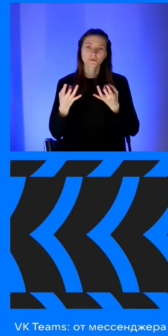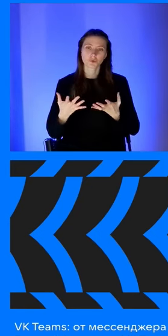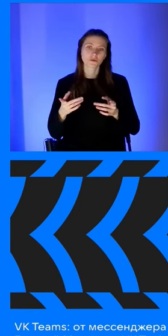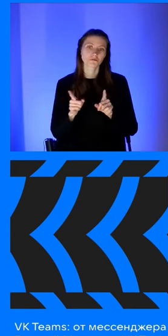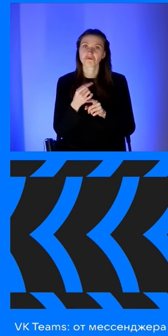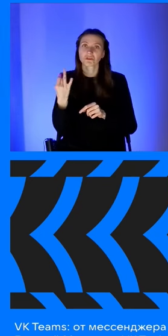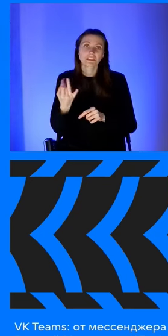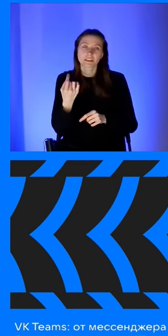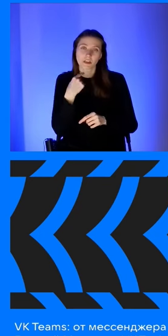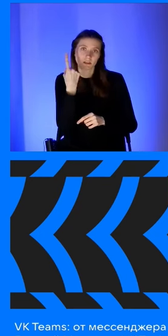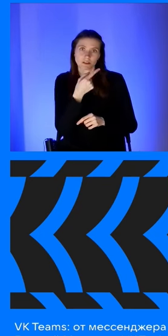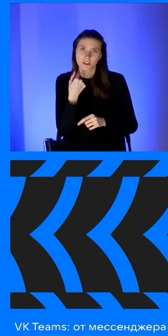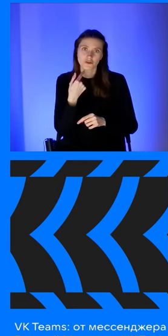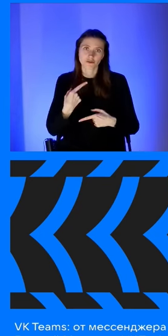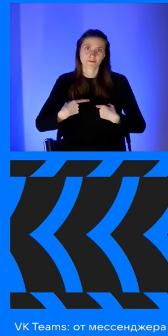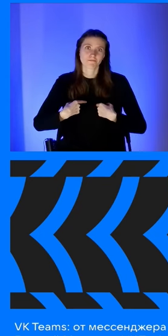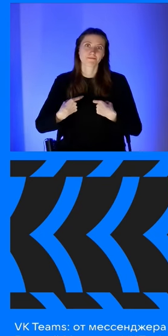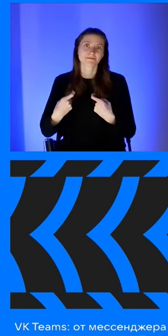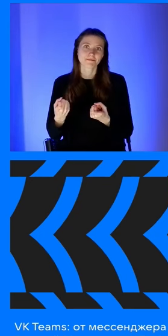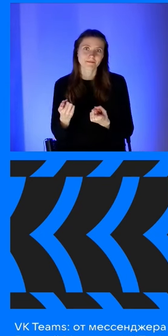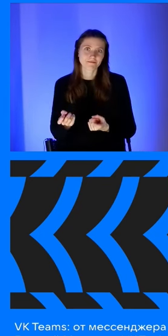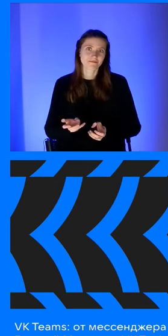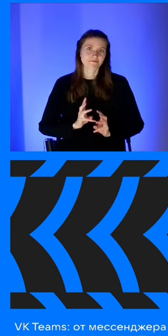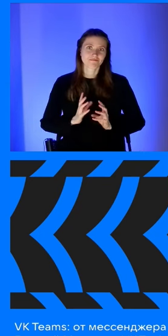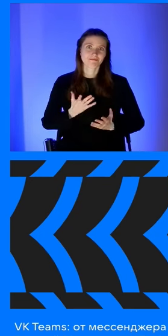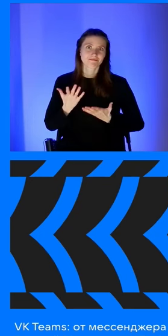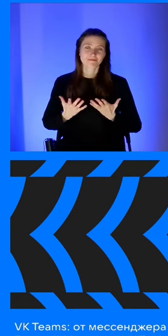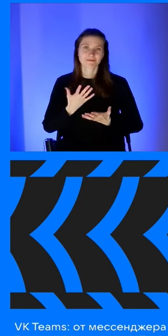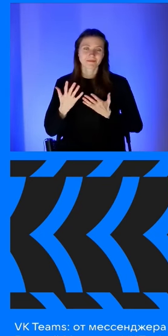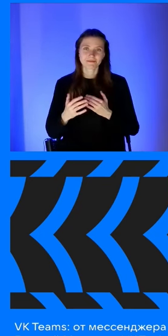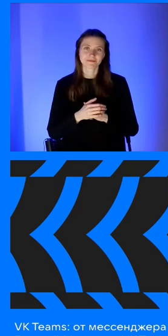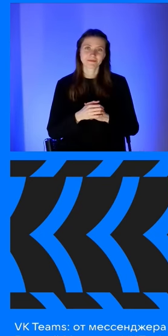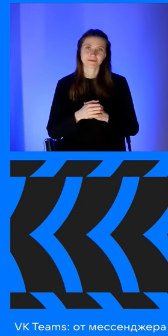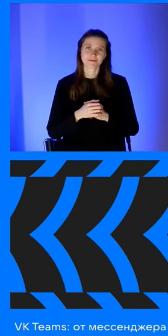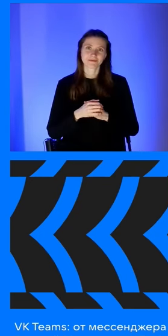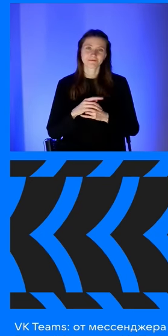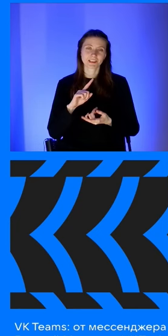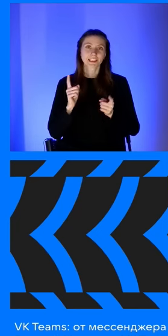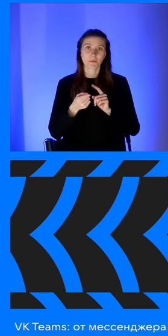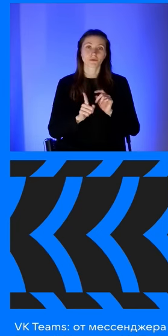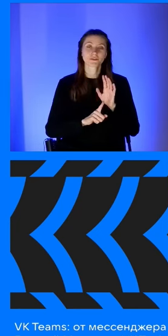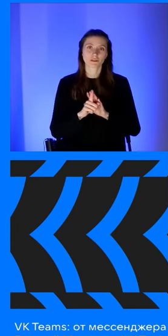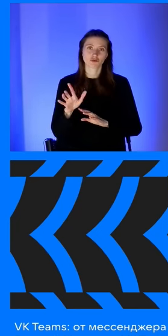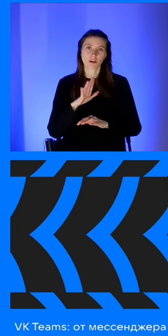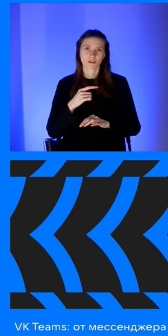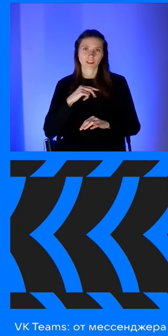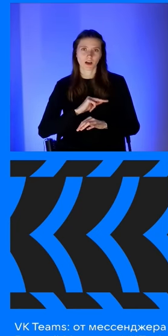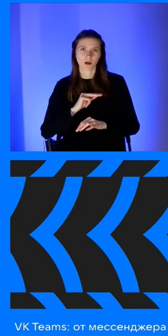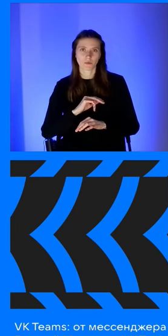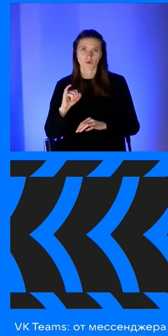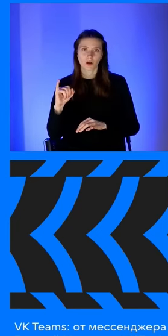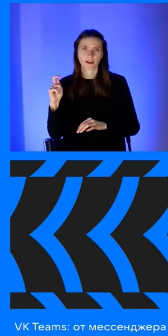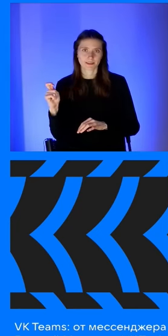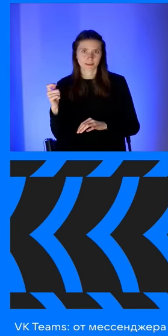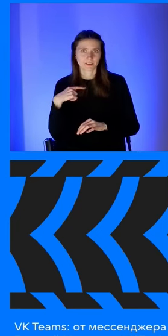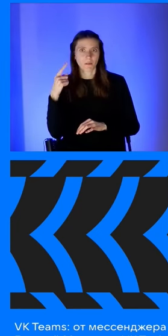интерес личный, да, то есть это для разноплановости, разнообразия. Скорее, то есть у меня наоборот было. Когда было IT, я работал, и надо было чем-то